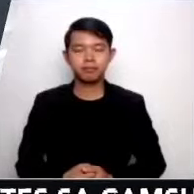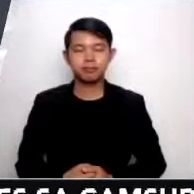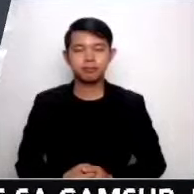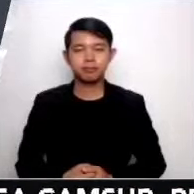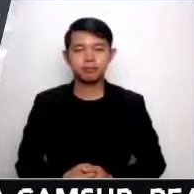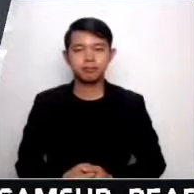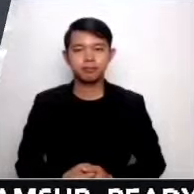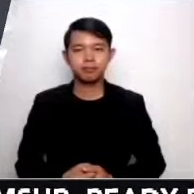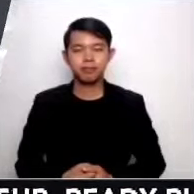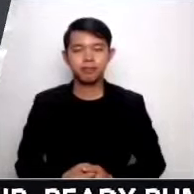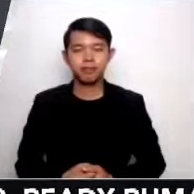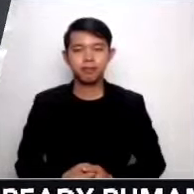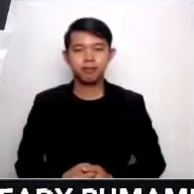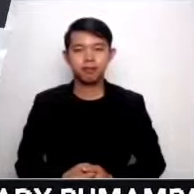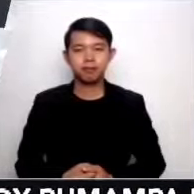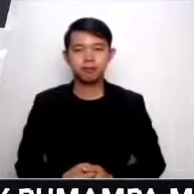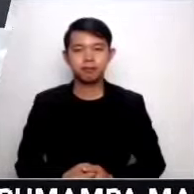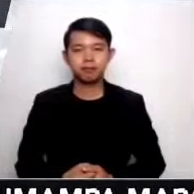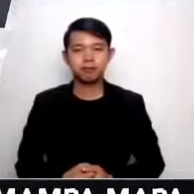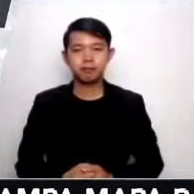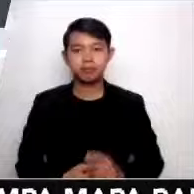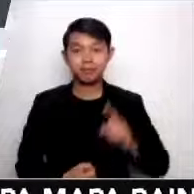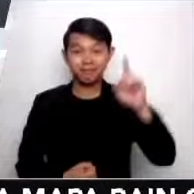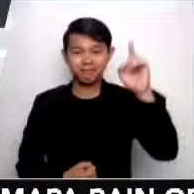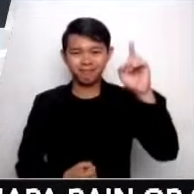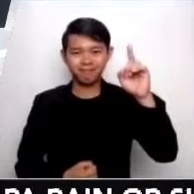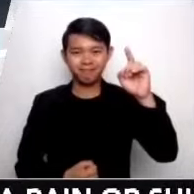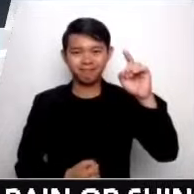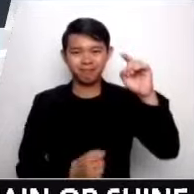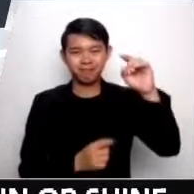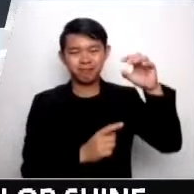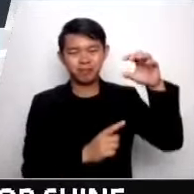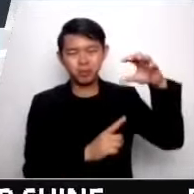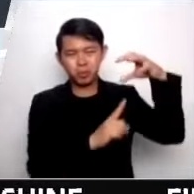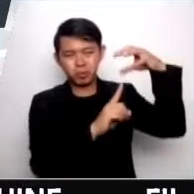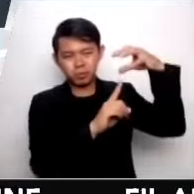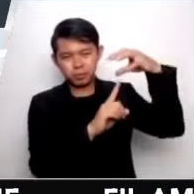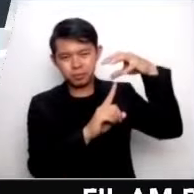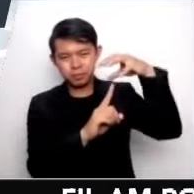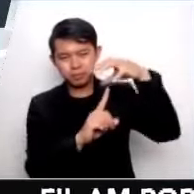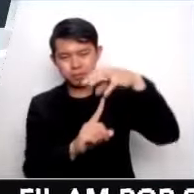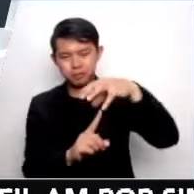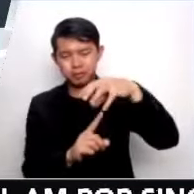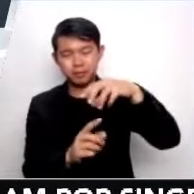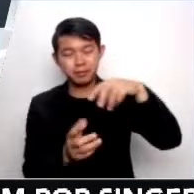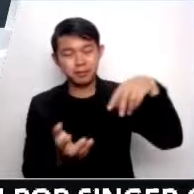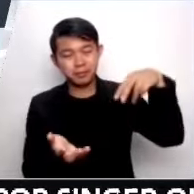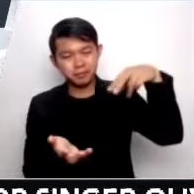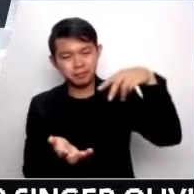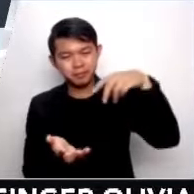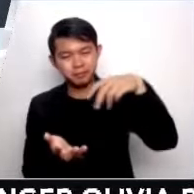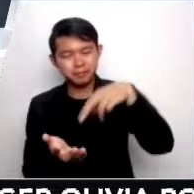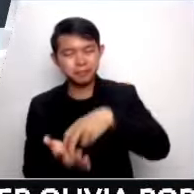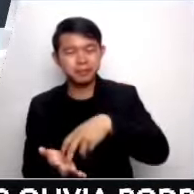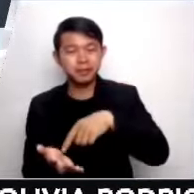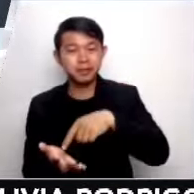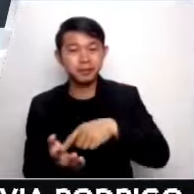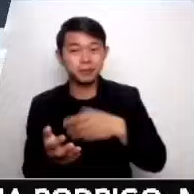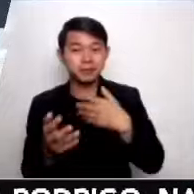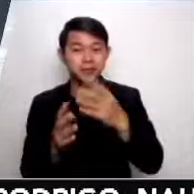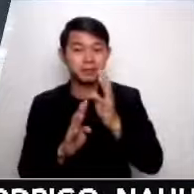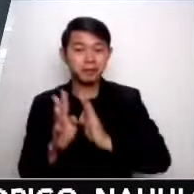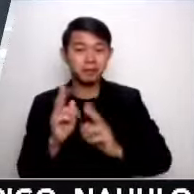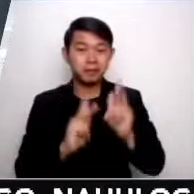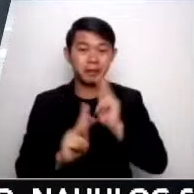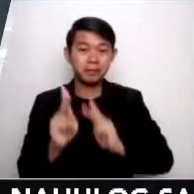Aksidenteng nag-landing sa mga nanonood ng air show ang nakaparachute na tauhan ng US Navy sa California sa Amerika. May